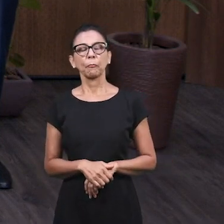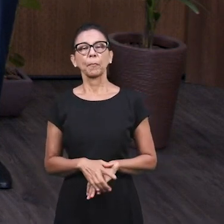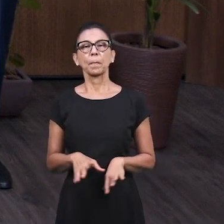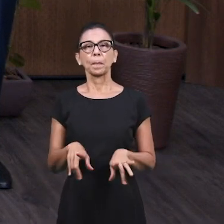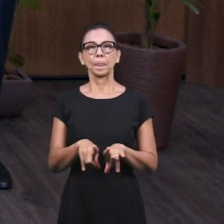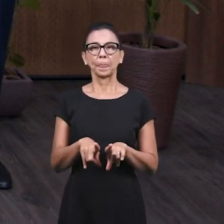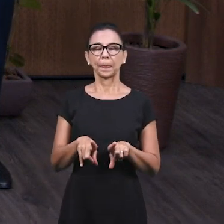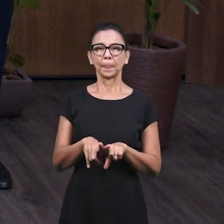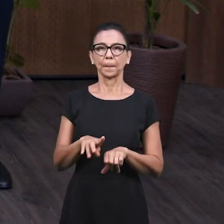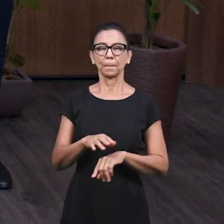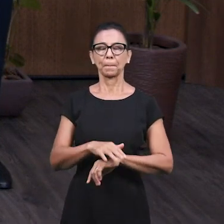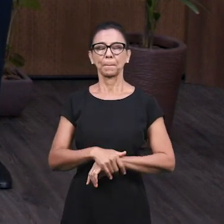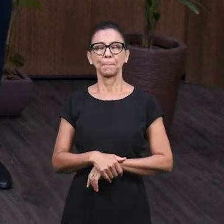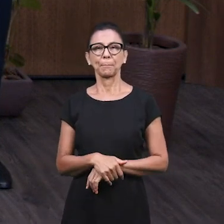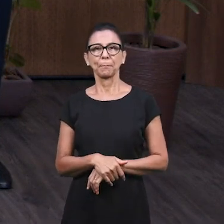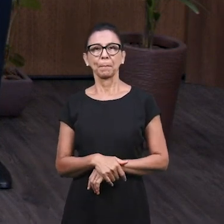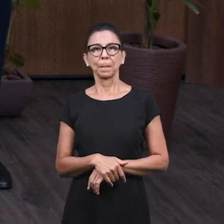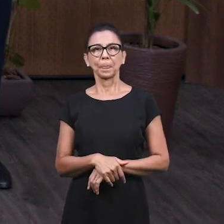commentaire